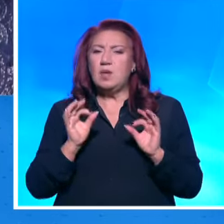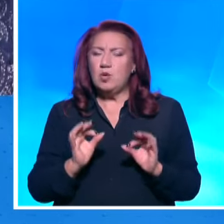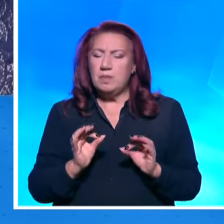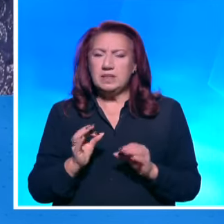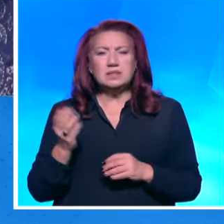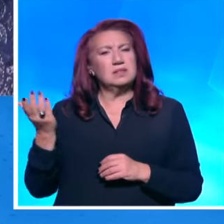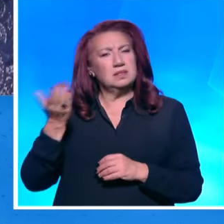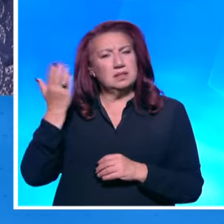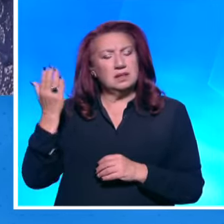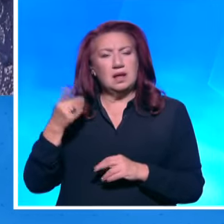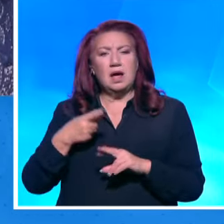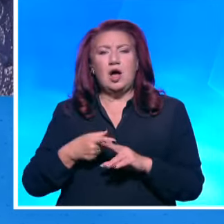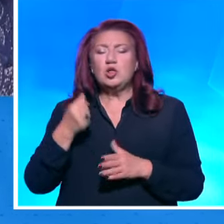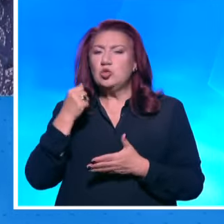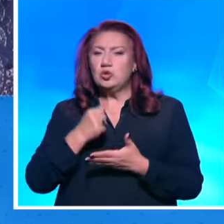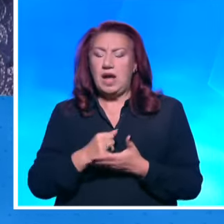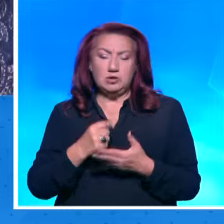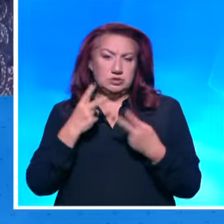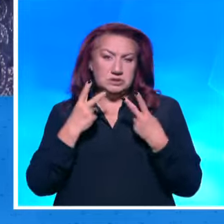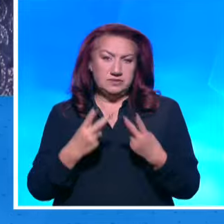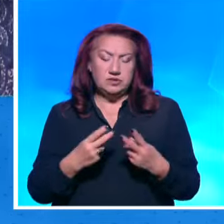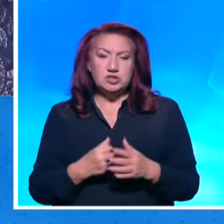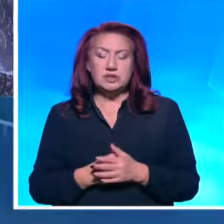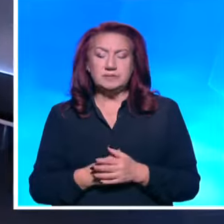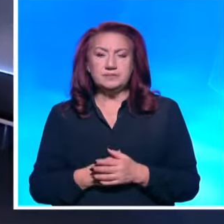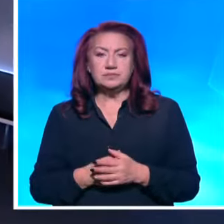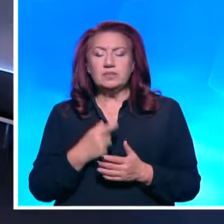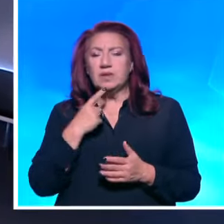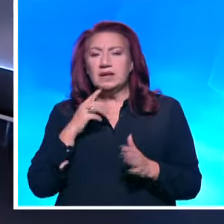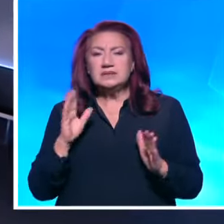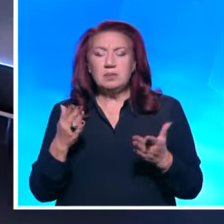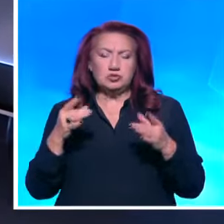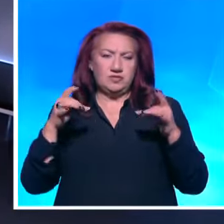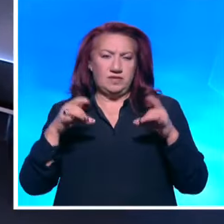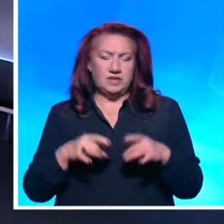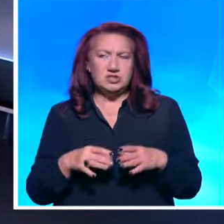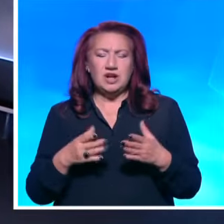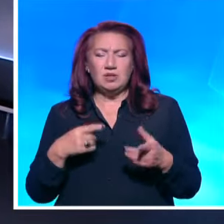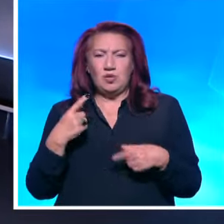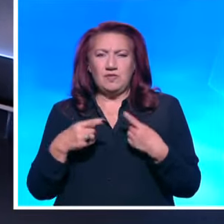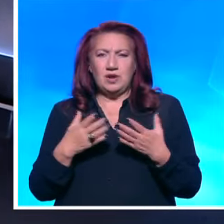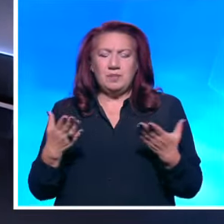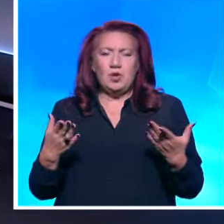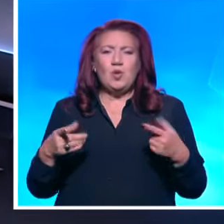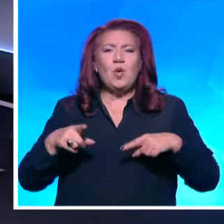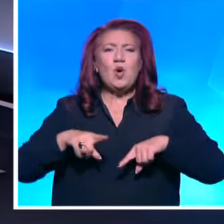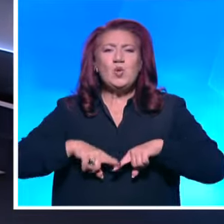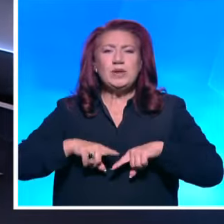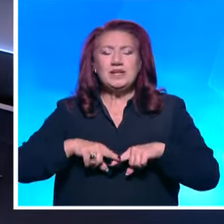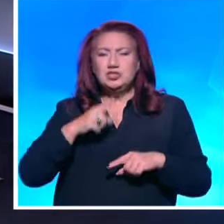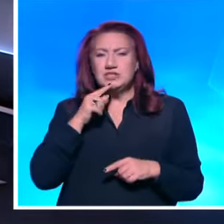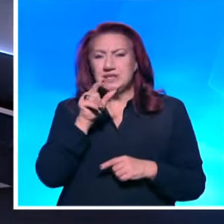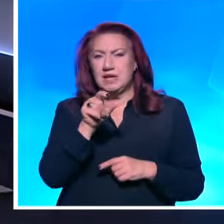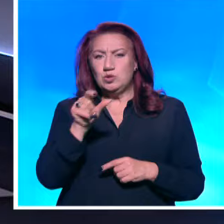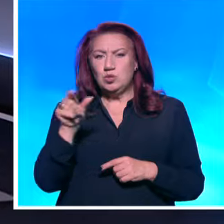миналото който нотариус констатира така отначало да започнем че стана много юридически изпълнен да не няма